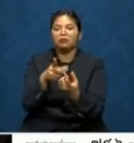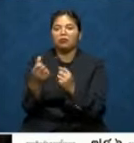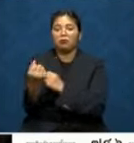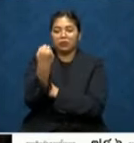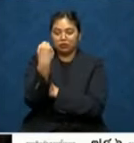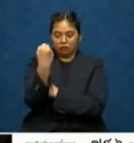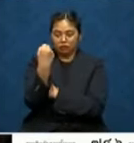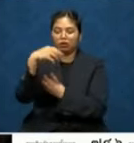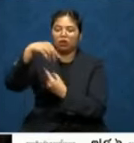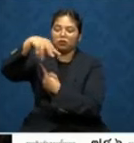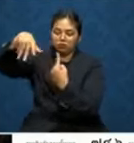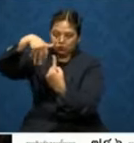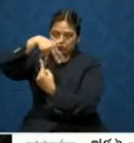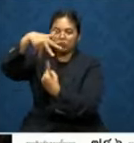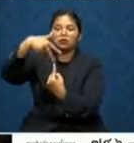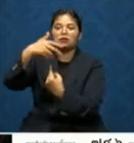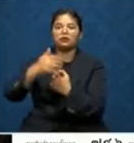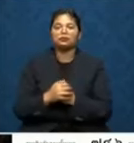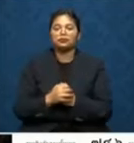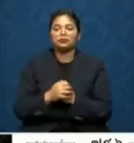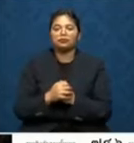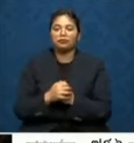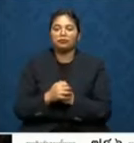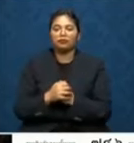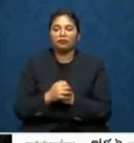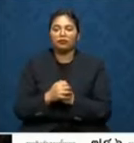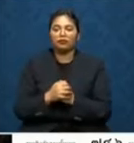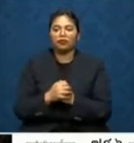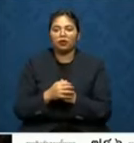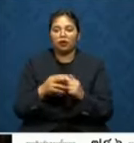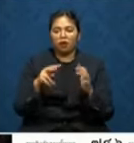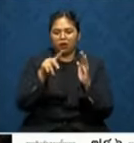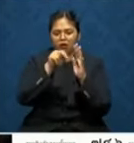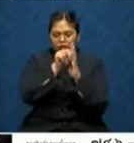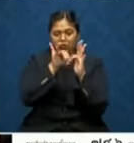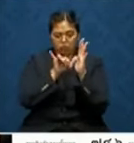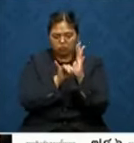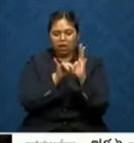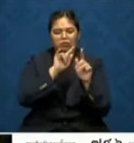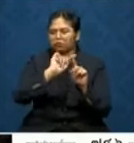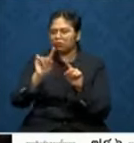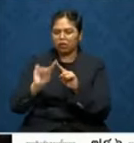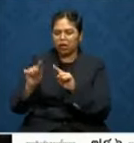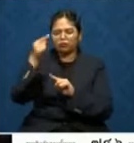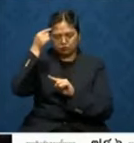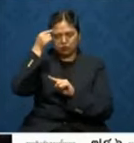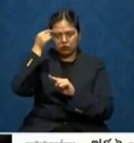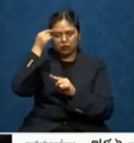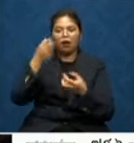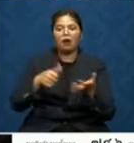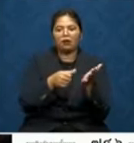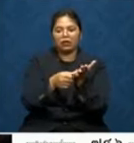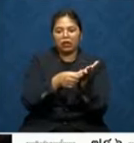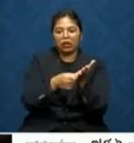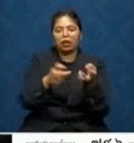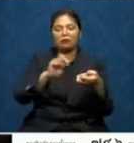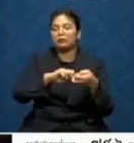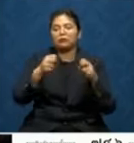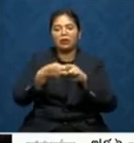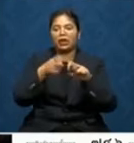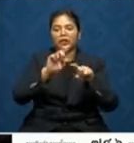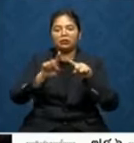และสิ่งแวดล้อมซึ่งทุกนโยบายผมเชื่อว่าจะสามารถแก้ไขปัญหาของประชา